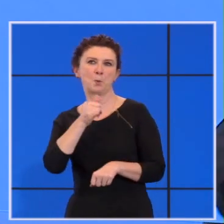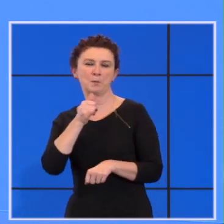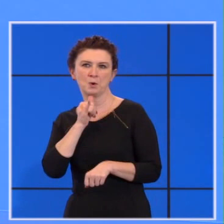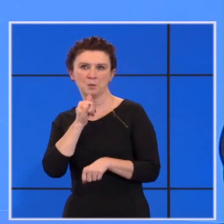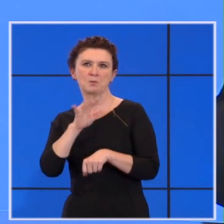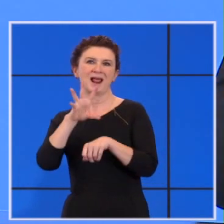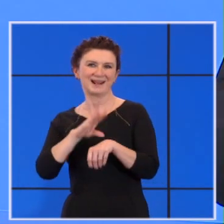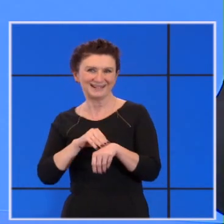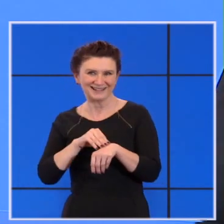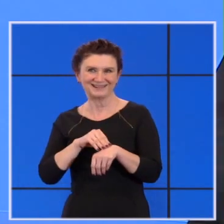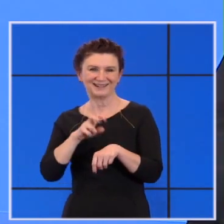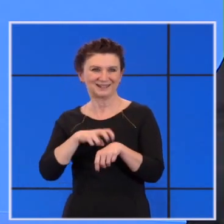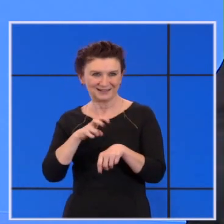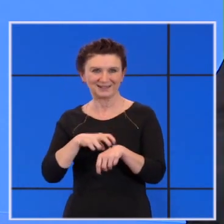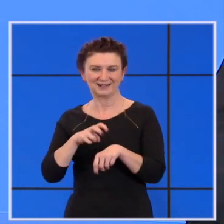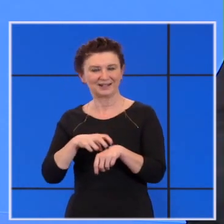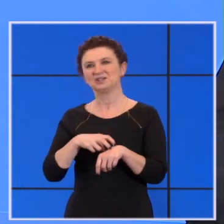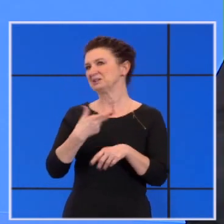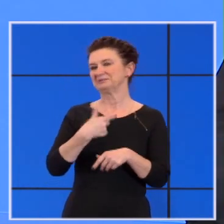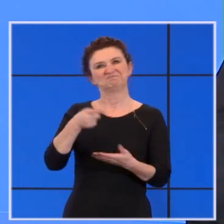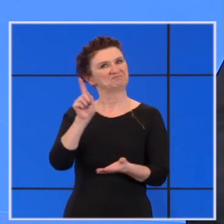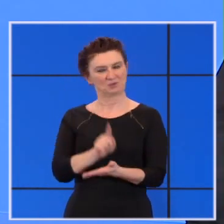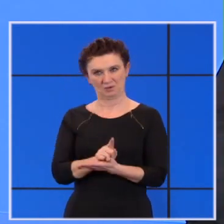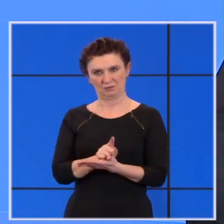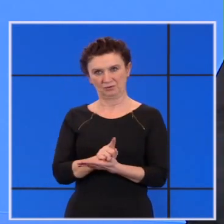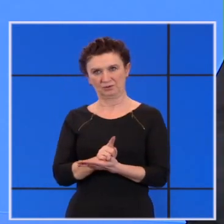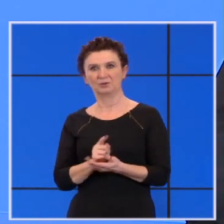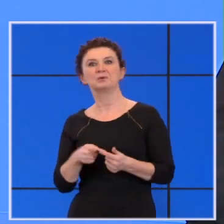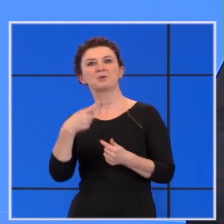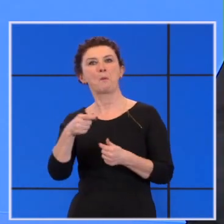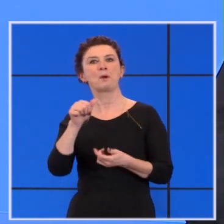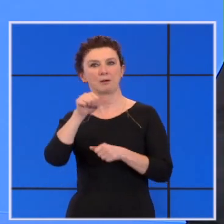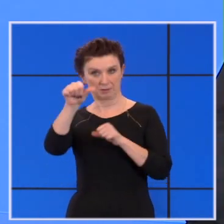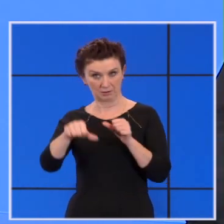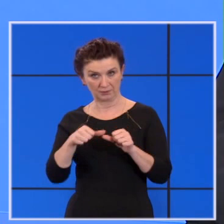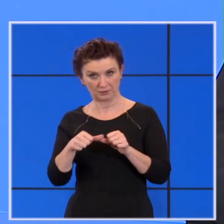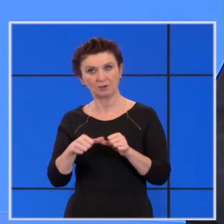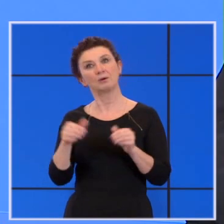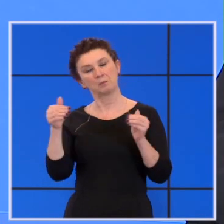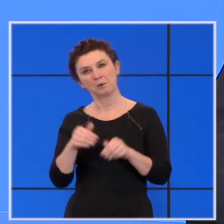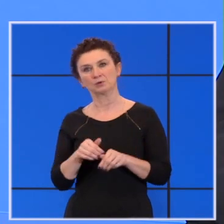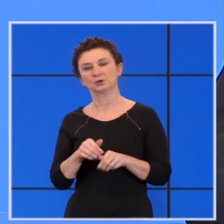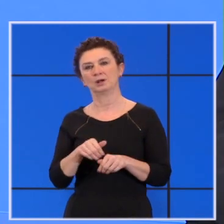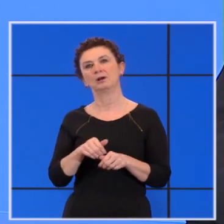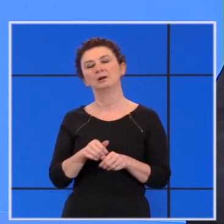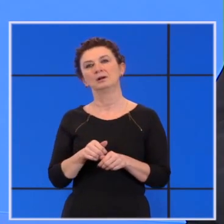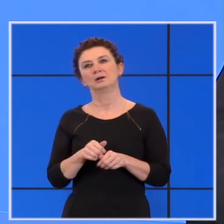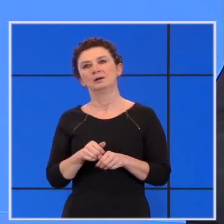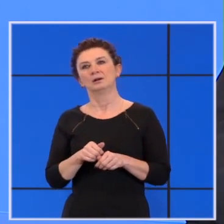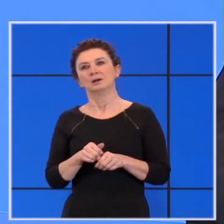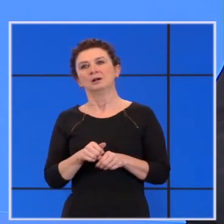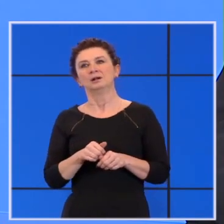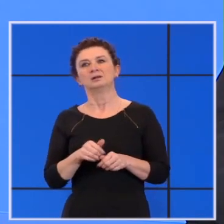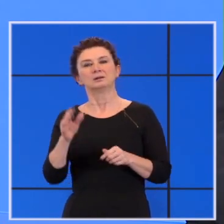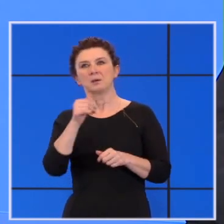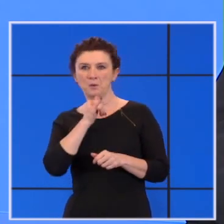tej niepłodności. Czyli nie sięgamy po tą metodę jako pierwszą i jedyną i nakazaną, czy